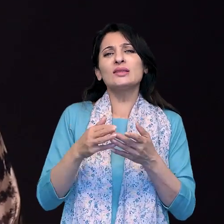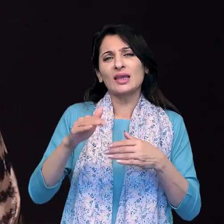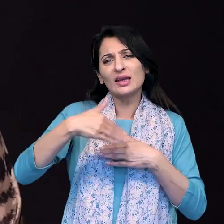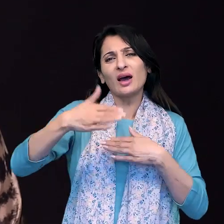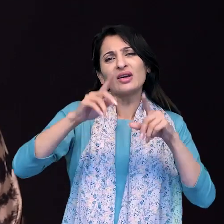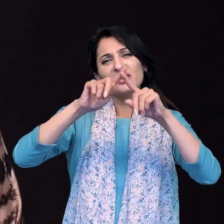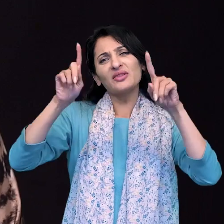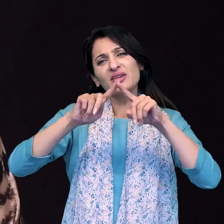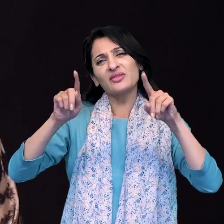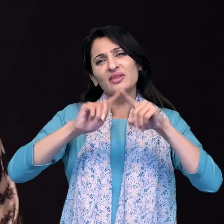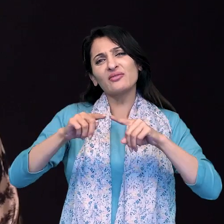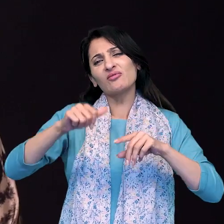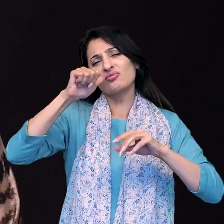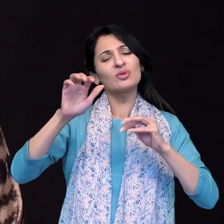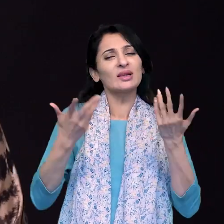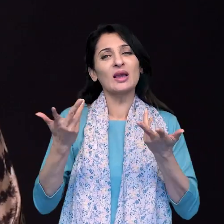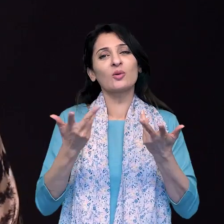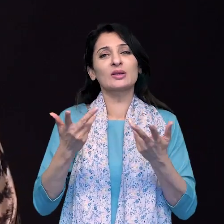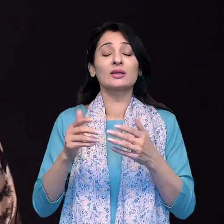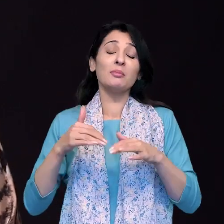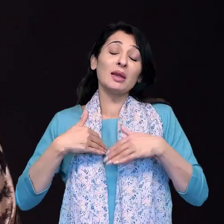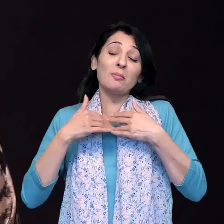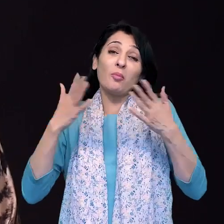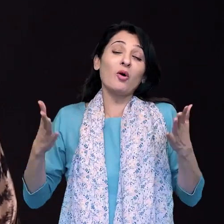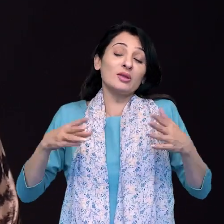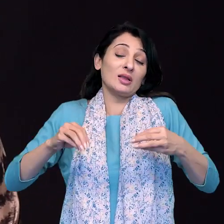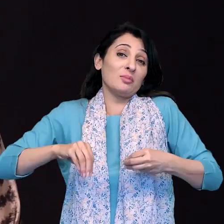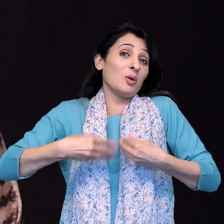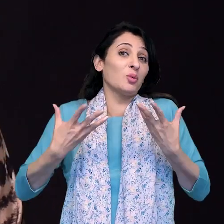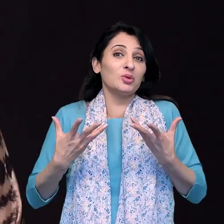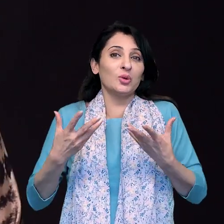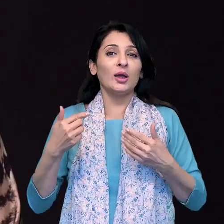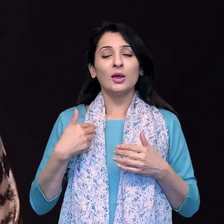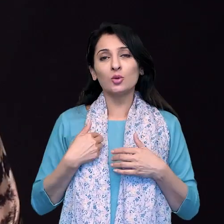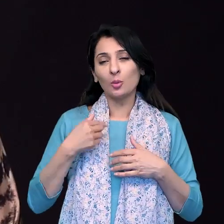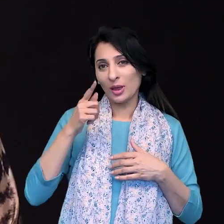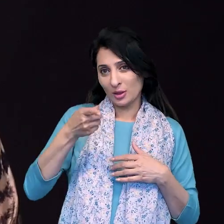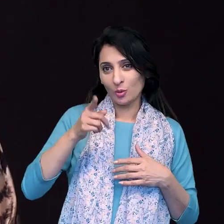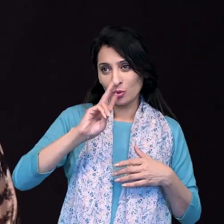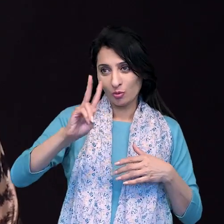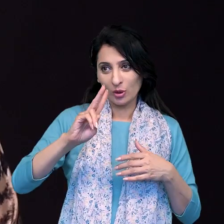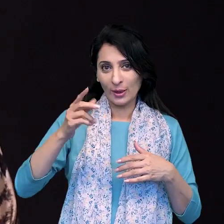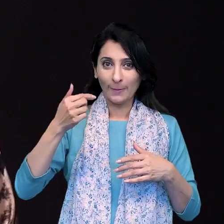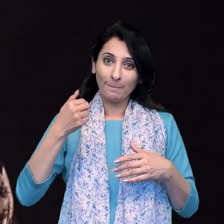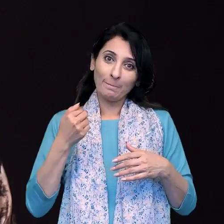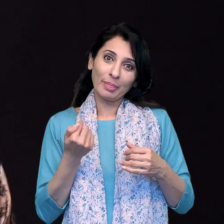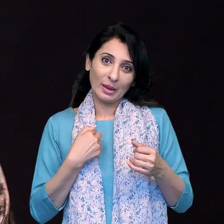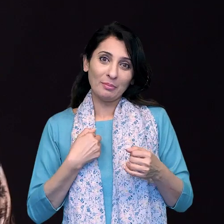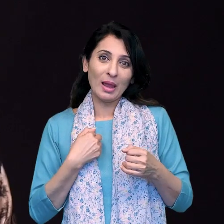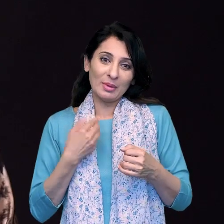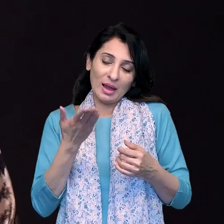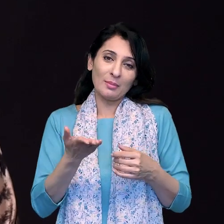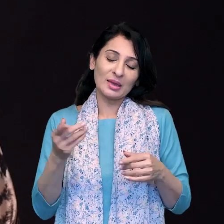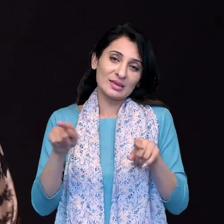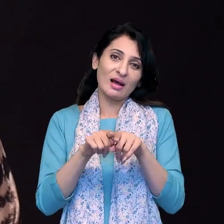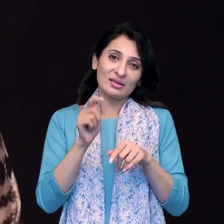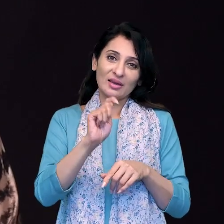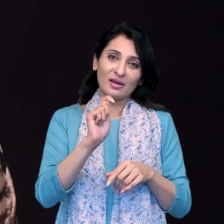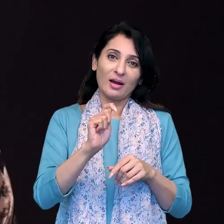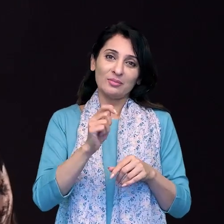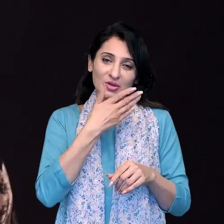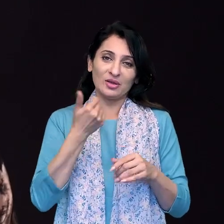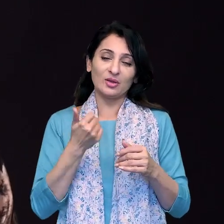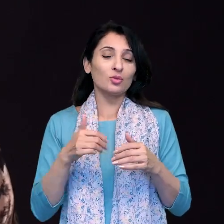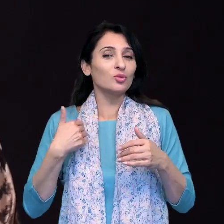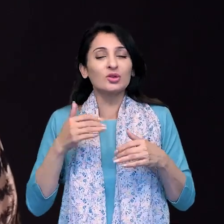क्या हैं। तो मुझे बड़ा फैसिनेट किया, आई रियली एन्जॉयड माई सेल्फ। सो मैंने रिप्रेजेंटेटिव से कहा कि मैं तो ये इंडस्ट्री, ये फील्ड ज्वाइन करना चाहती हूँ, व्हाट